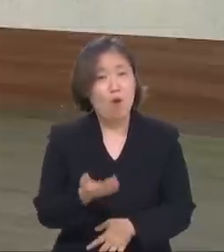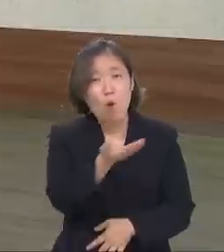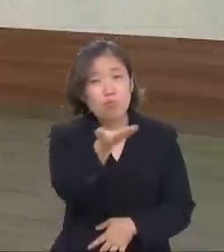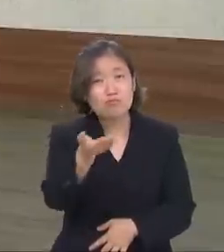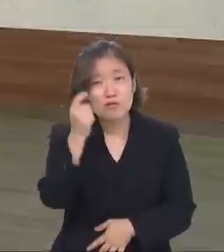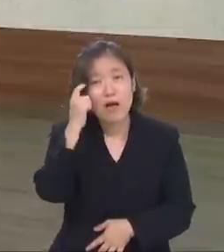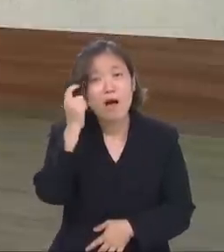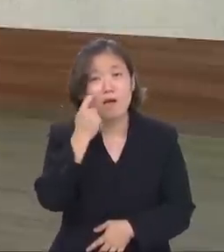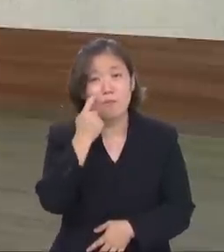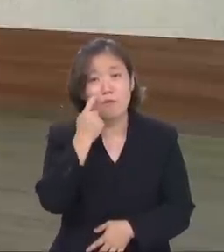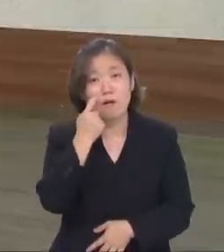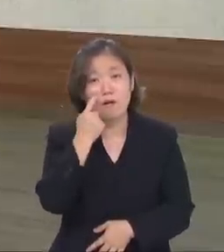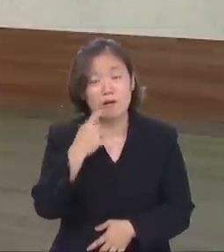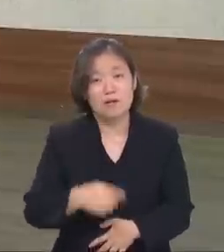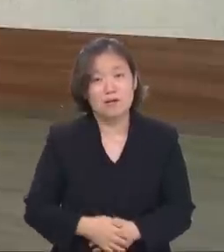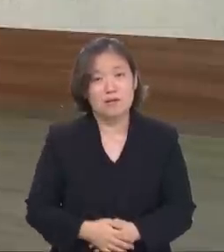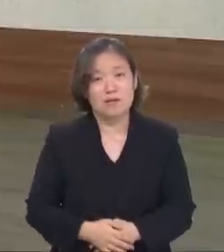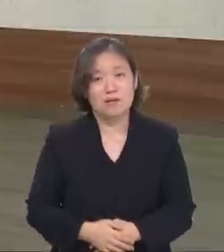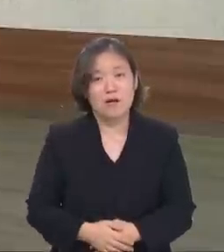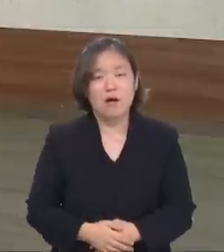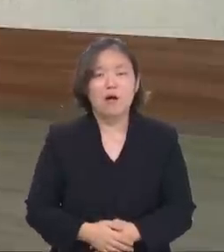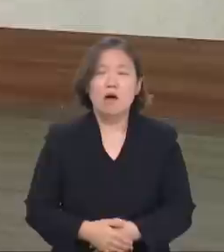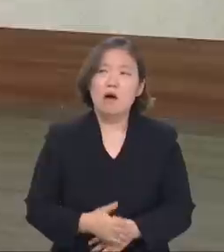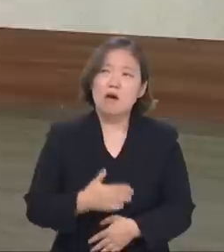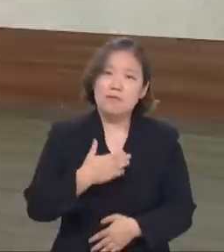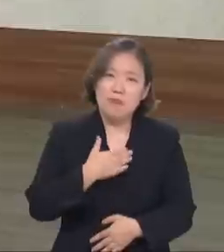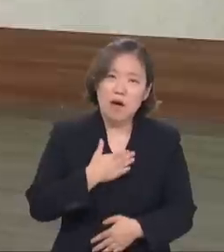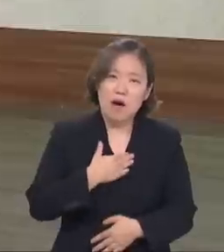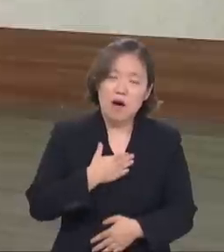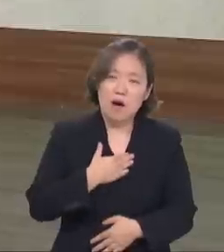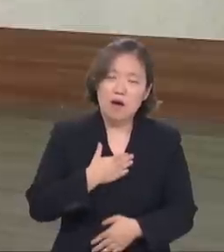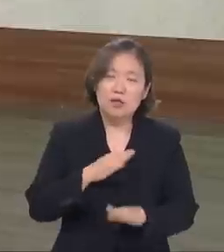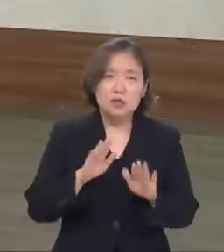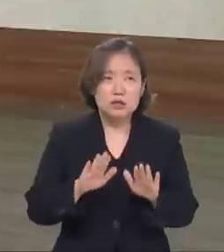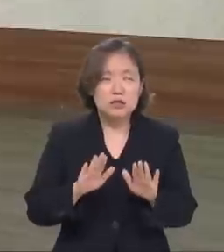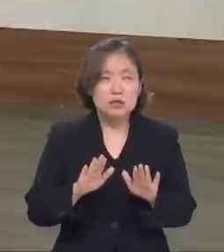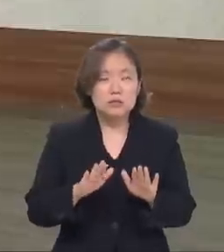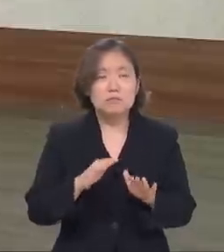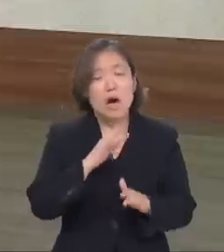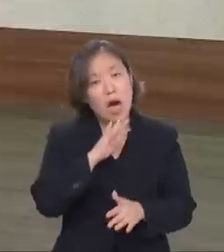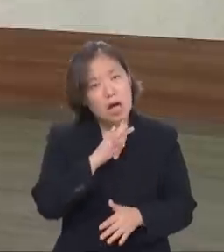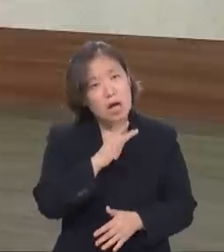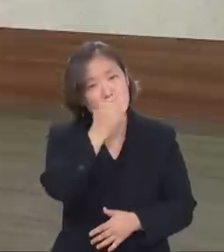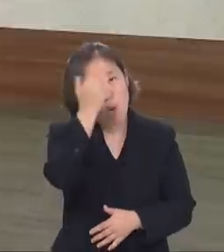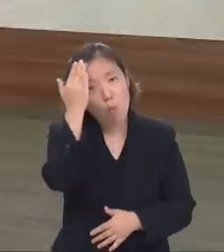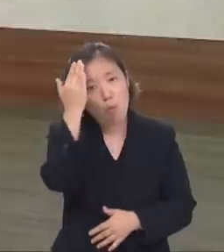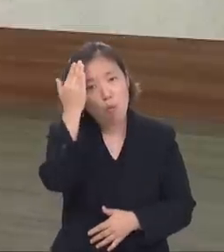생각해 보세요 내가 앞으로 나이도 아직 젊고